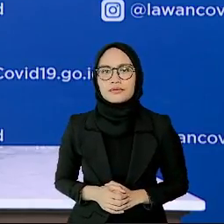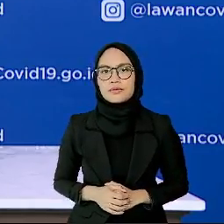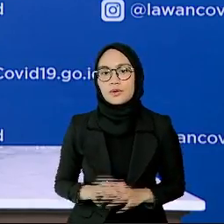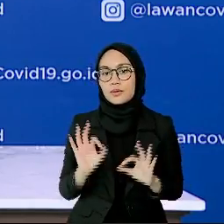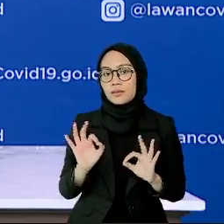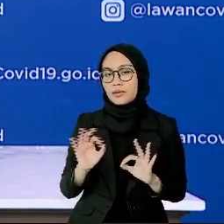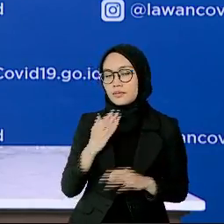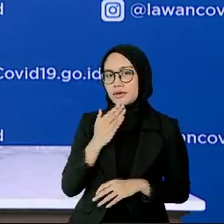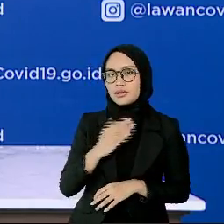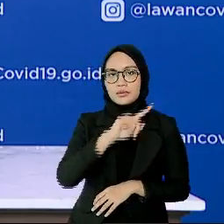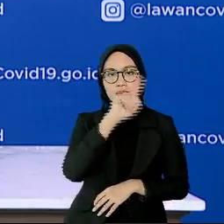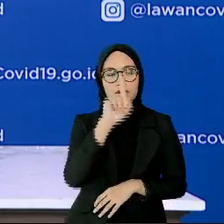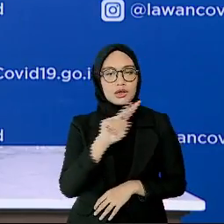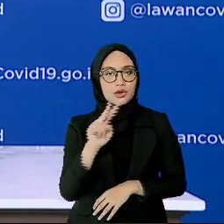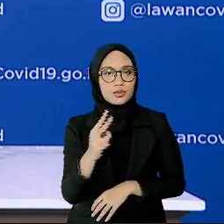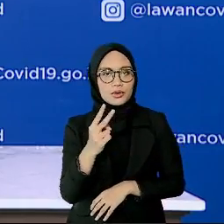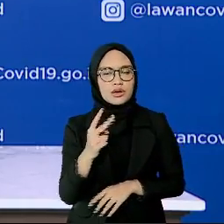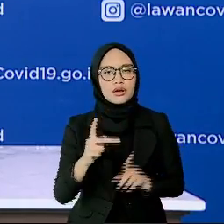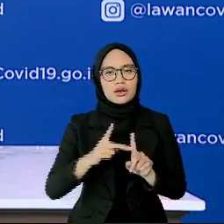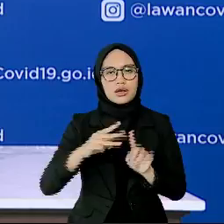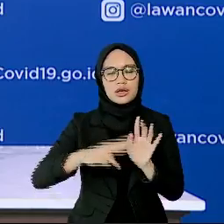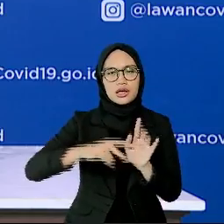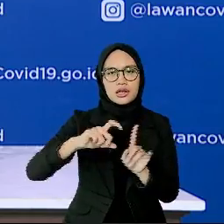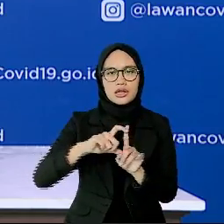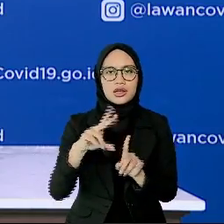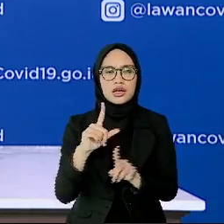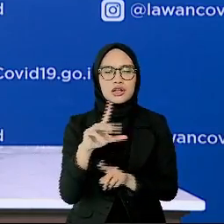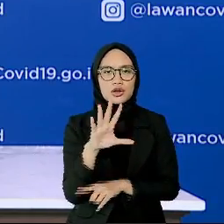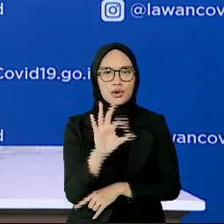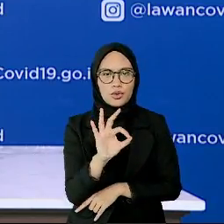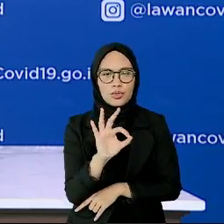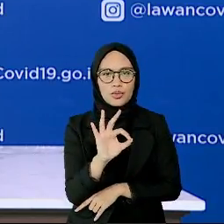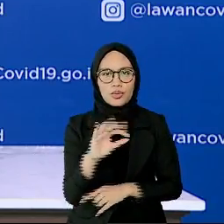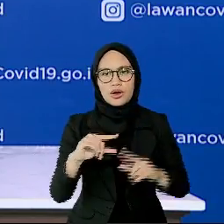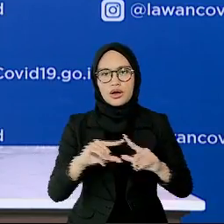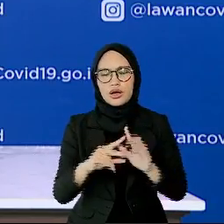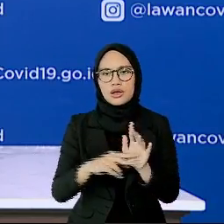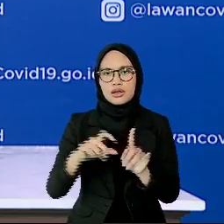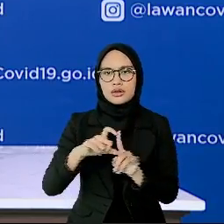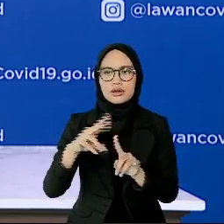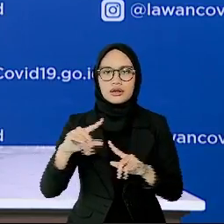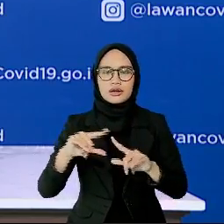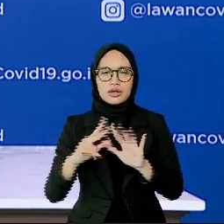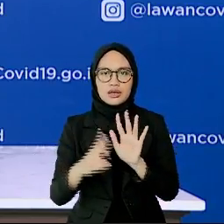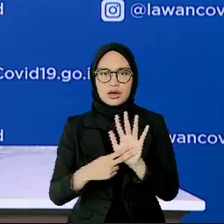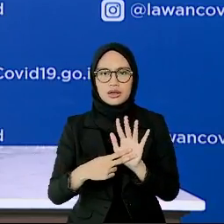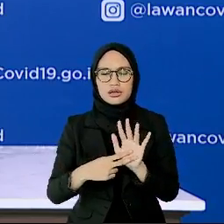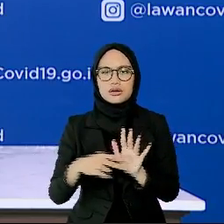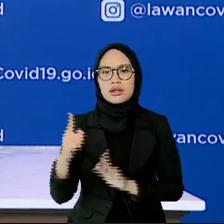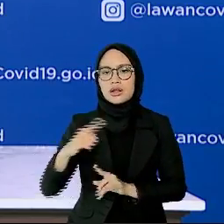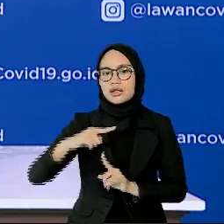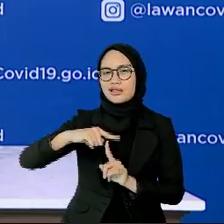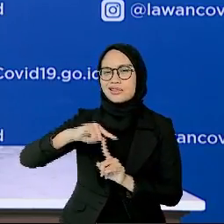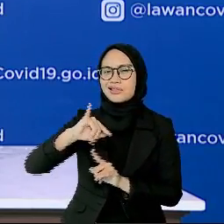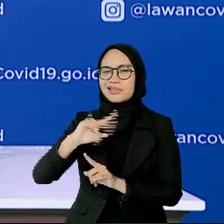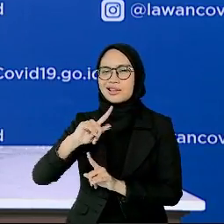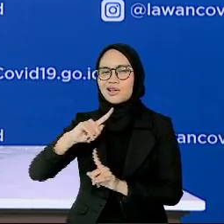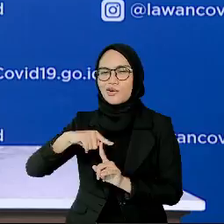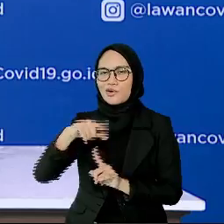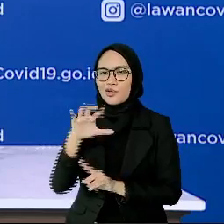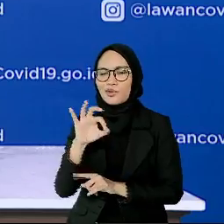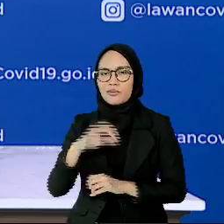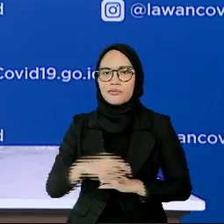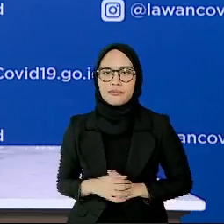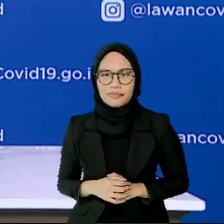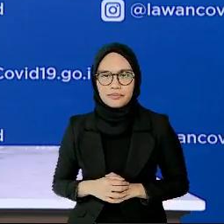Pertanyaan kedua dari Hendro Berita1.com, diankompas.com, dan andriantirto.id. Apakah ada pasal yang